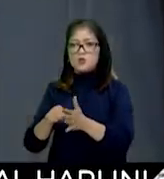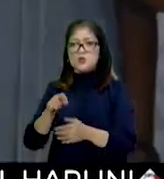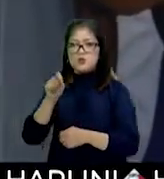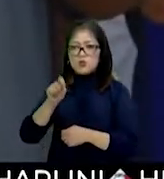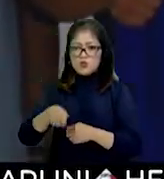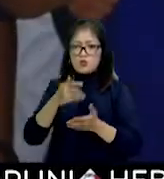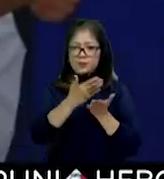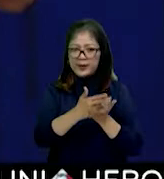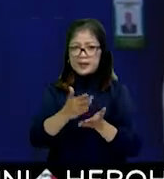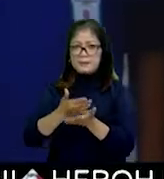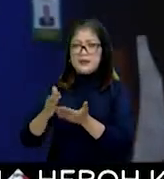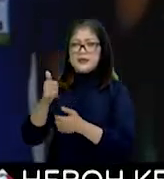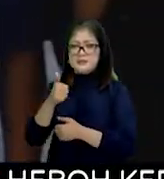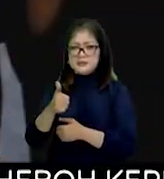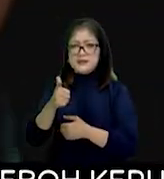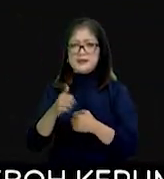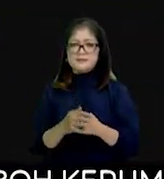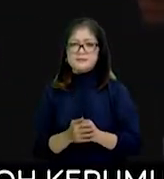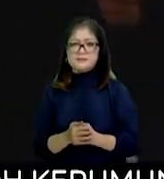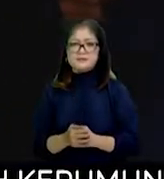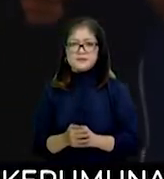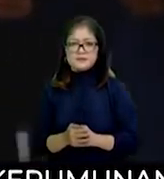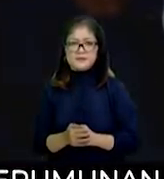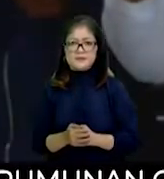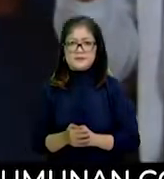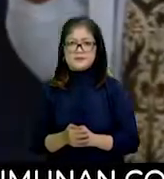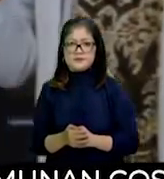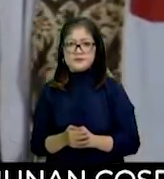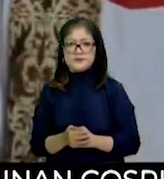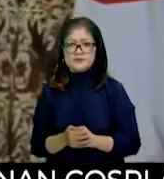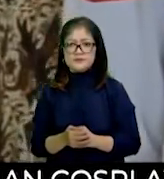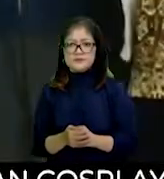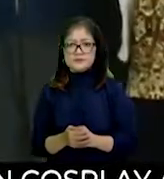Dari Kebumen, Jawa Tengah, Johar Toyo, iNews melaporkan.